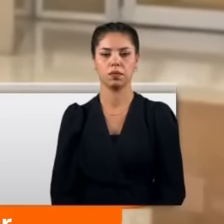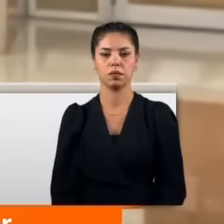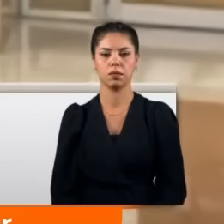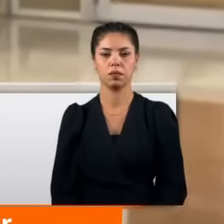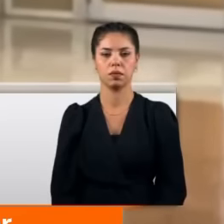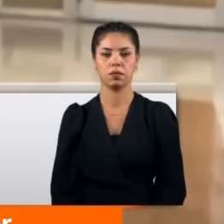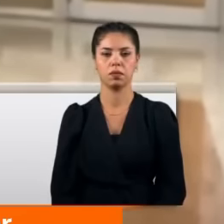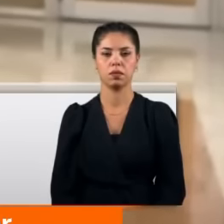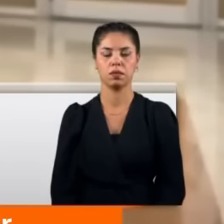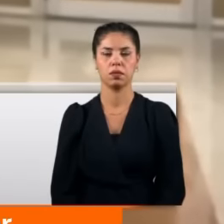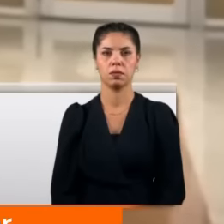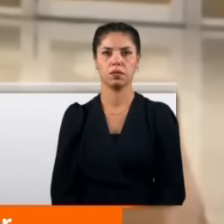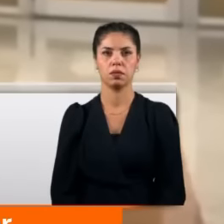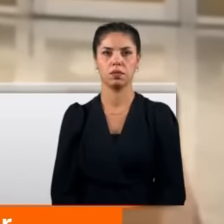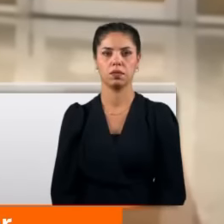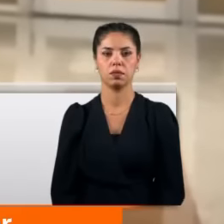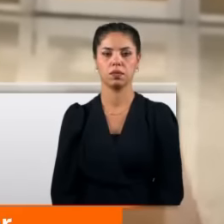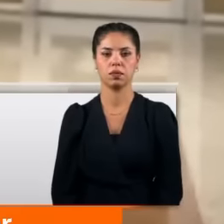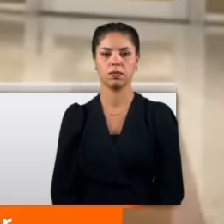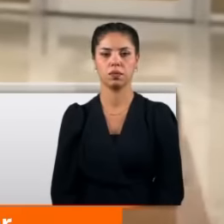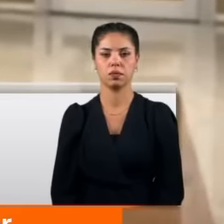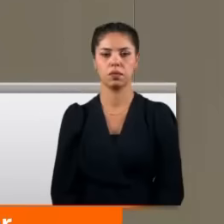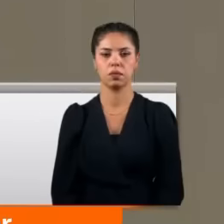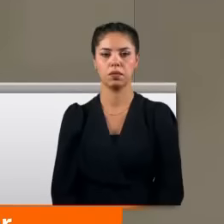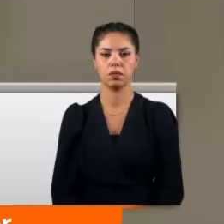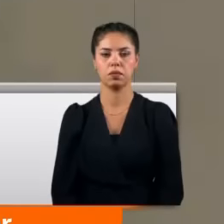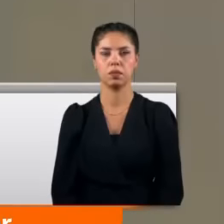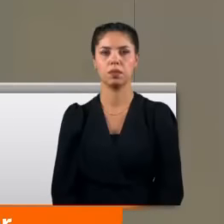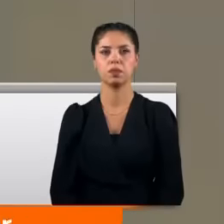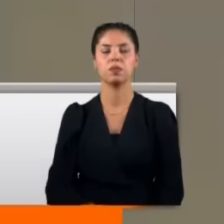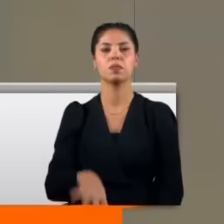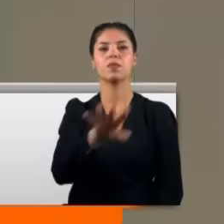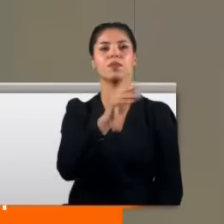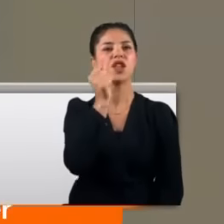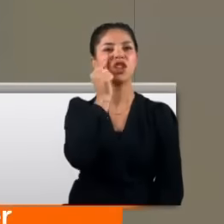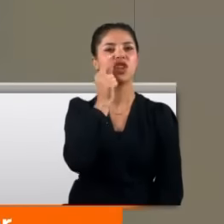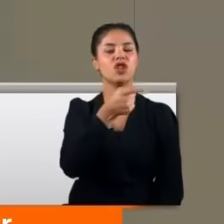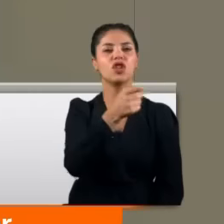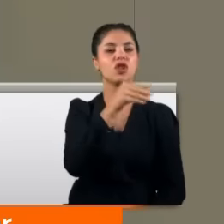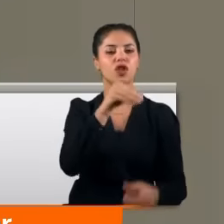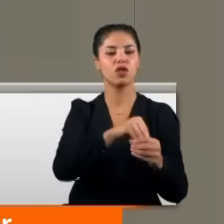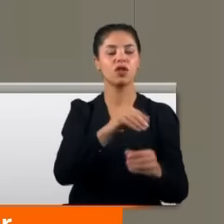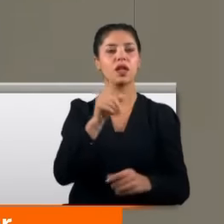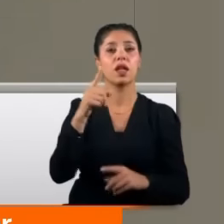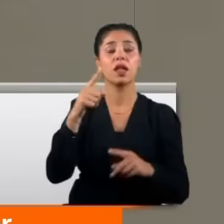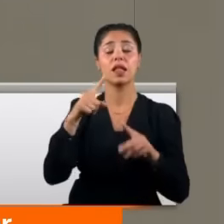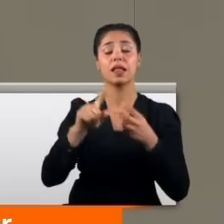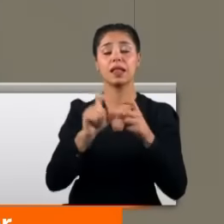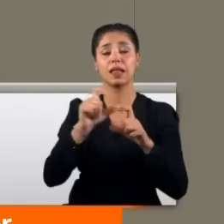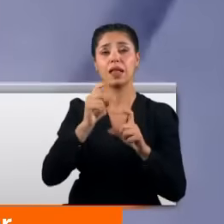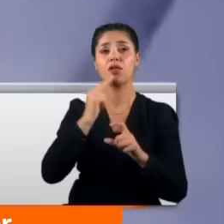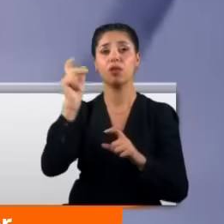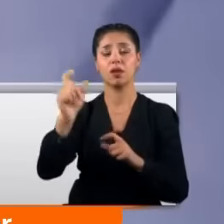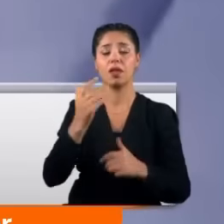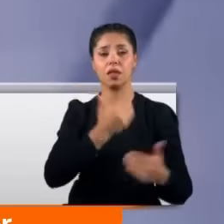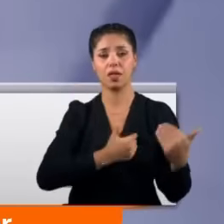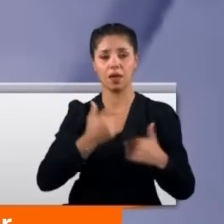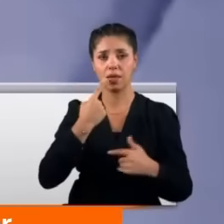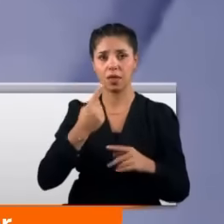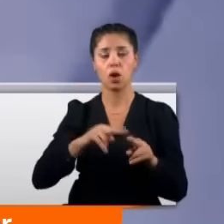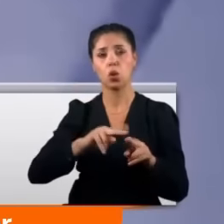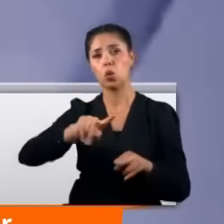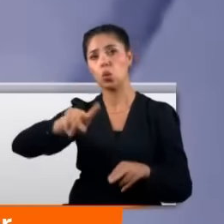var. Zaten çok fazla kişi de katılmadı. Müştekiler arasında Erzan'ın sevgilisi olduğu iddia edilen Atilla Baltaş, kuzen